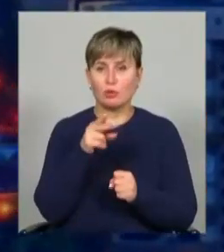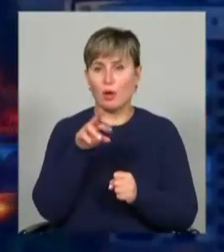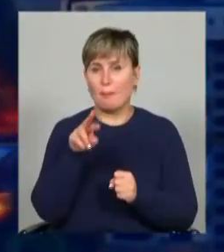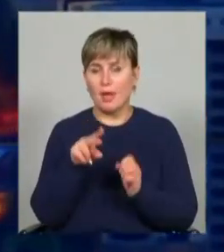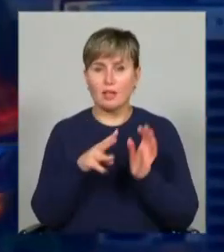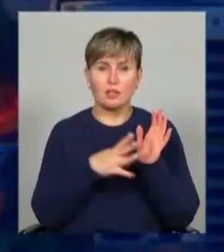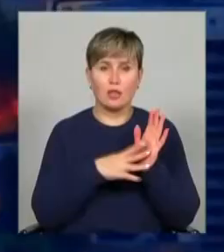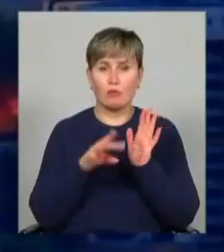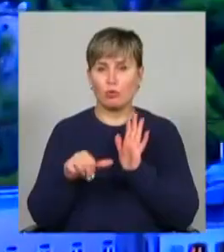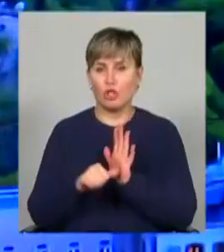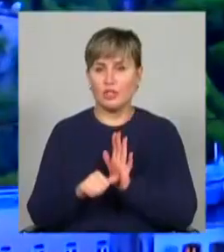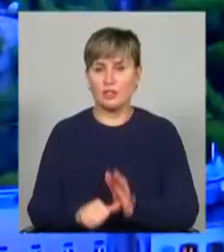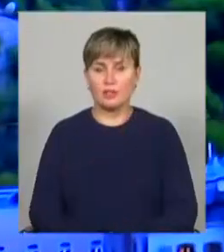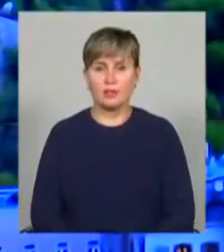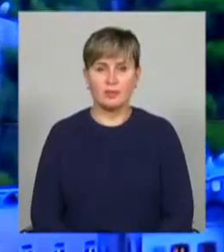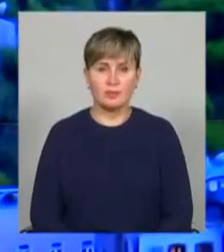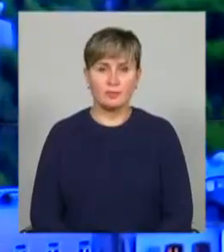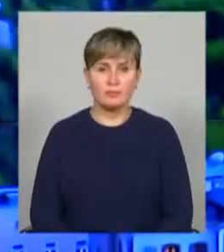6 вечера.